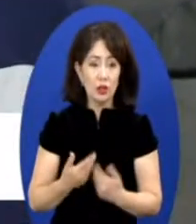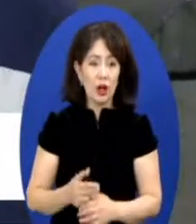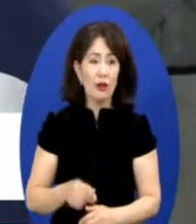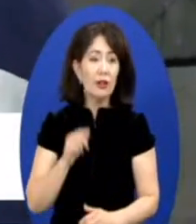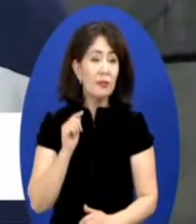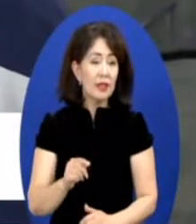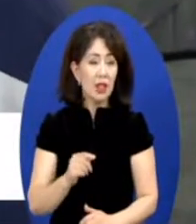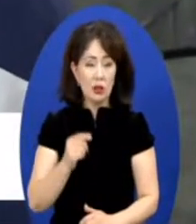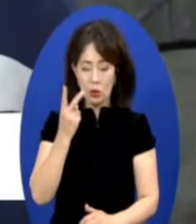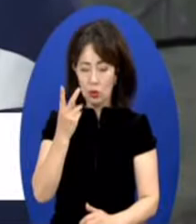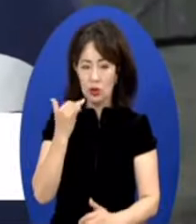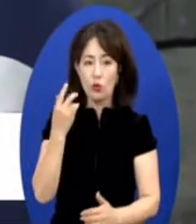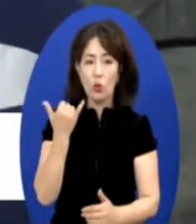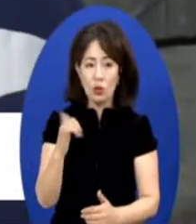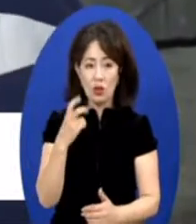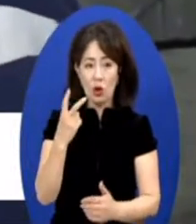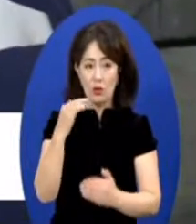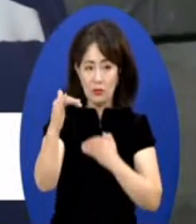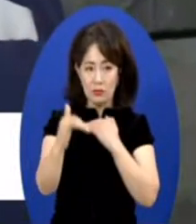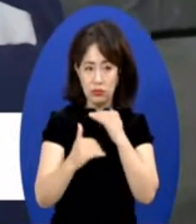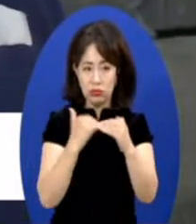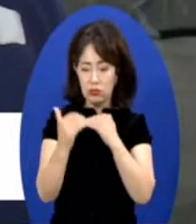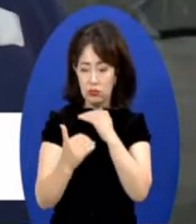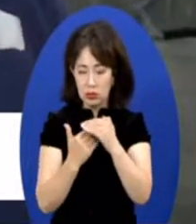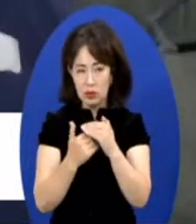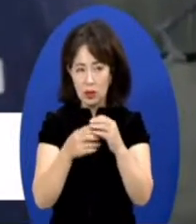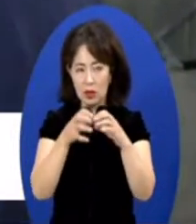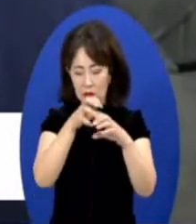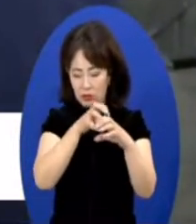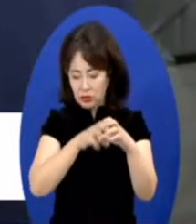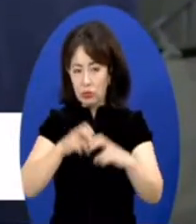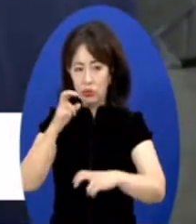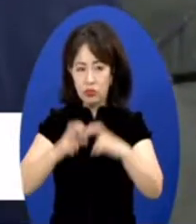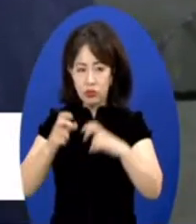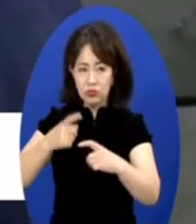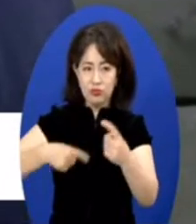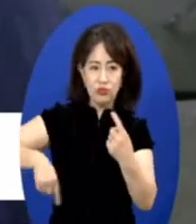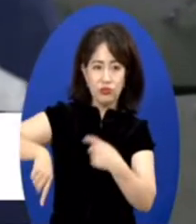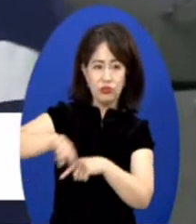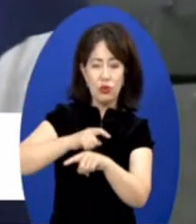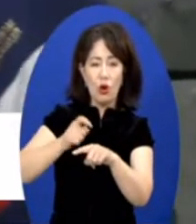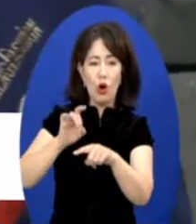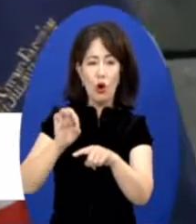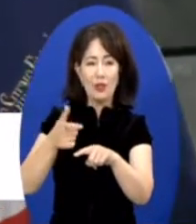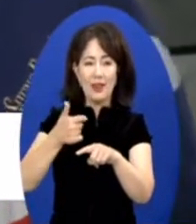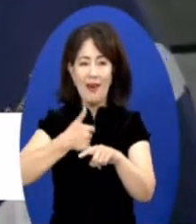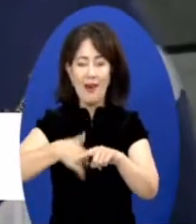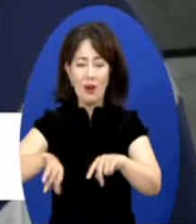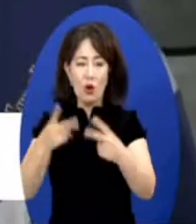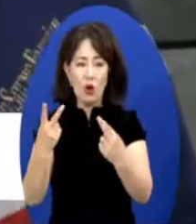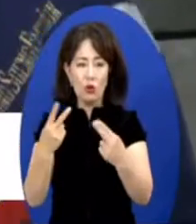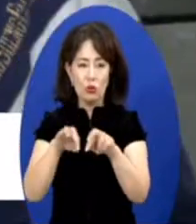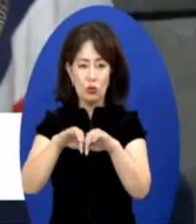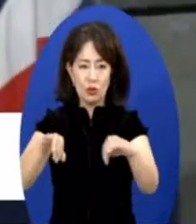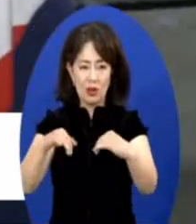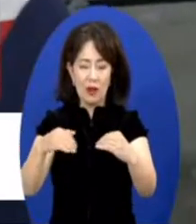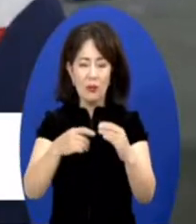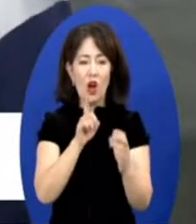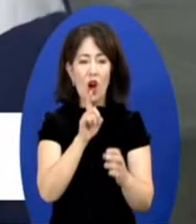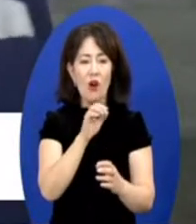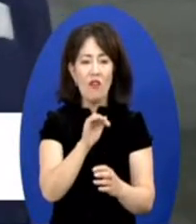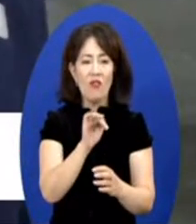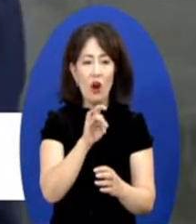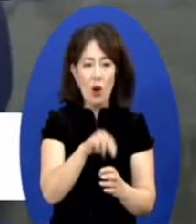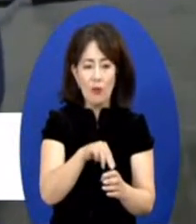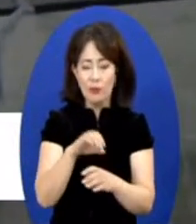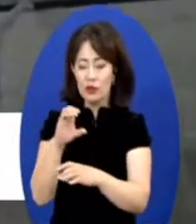өгнө. Тэгээд хоёр ус маань ороод ихтэй. Энэ тал нь сульфиттэй усыг цэвэрлэх. Нөгөө тал нь хоромт усыг цэвэрлэх. Хоёр тустай.